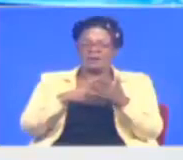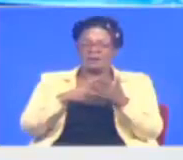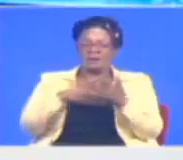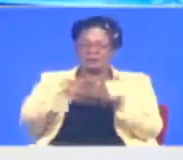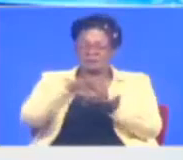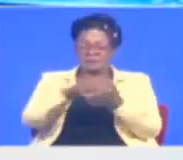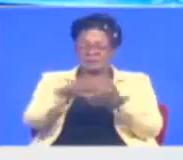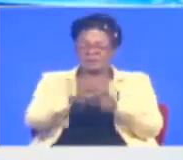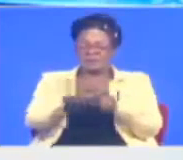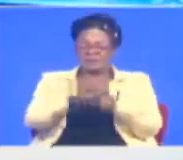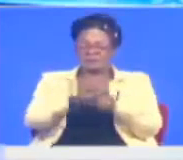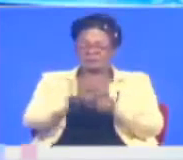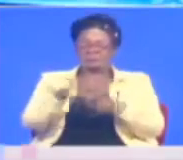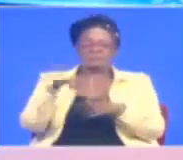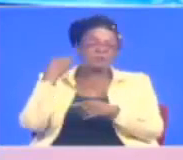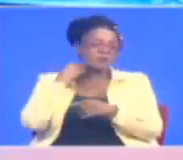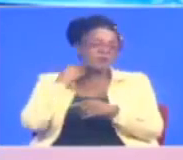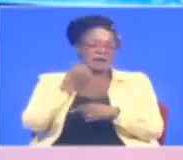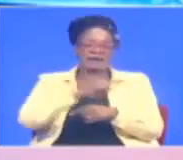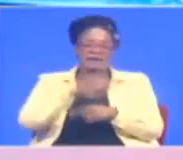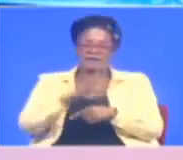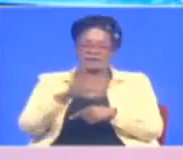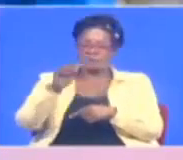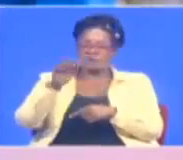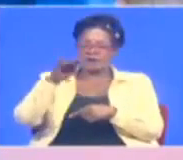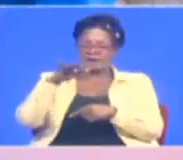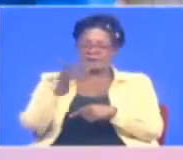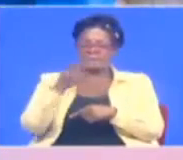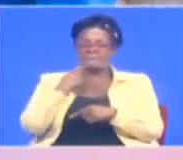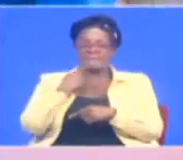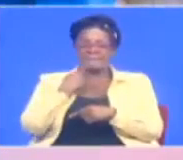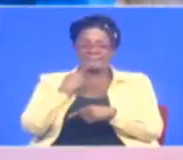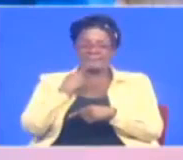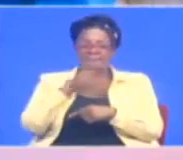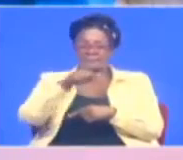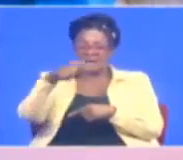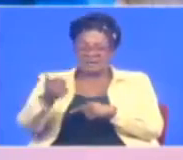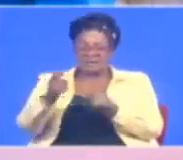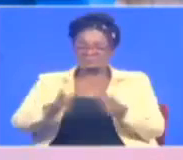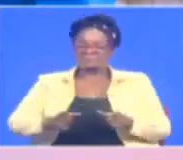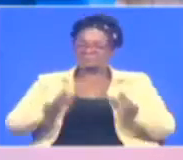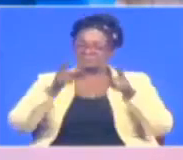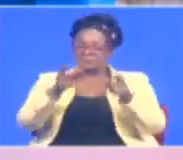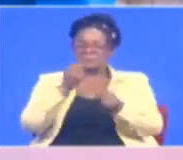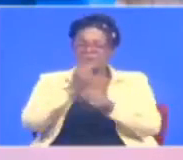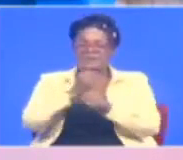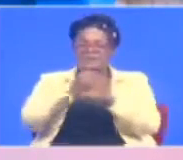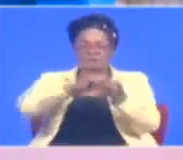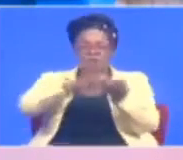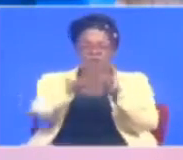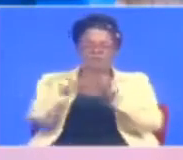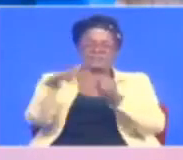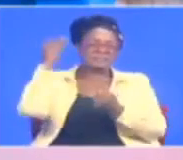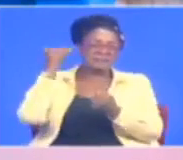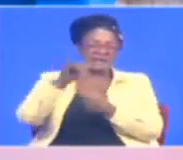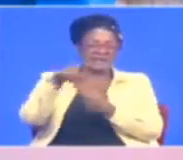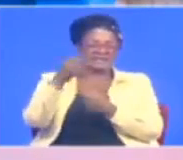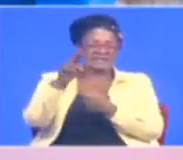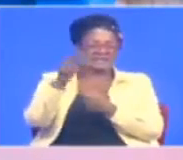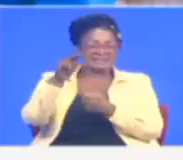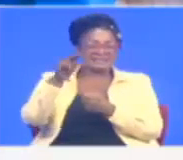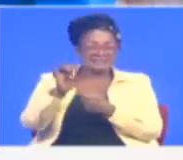Tuangazie mengine ambapo gavana wa Murang'a Mwangi wa Iria sasa anasema kuwa hafla nyingine ya matambiko itafanyika ili kubatilisha uteuzi wa Speaker Justin Muturi